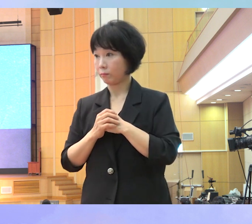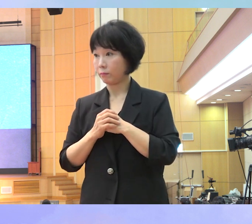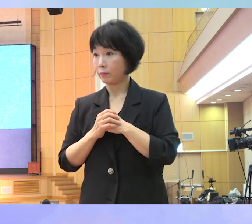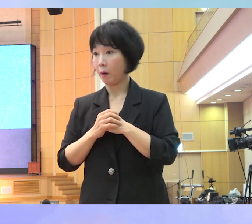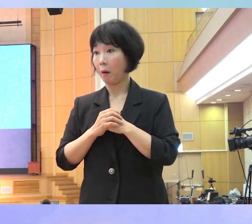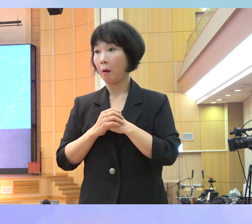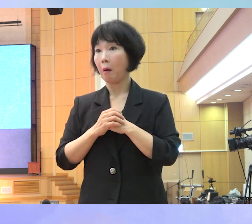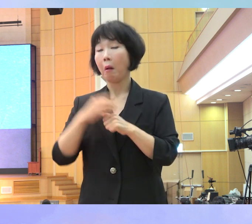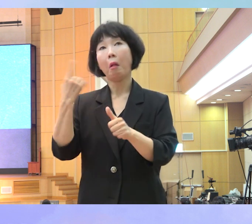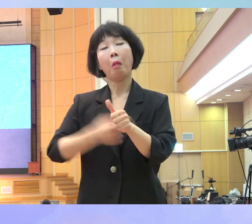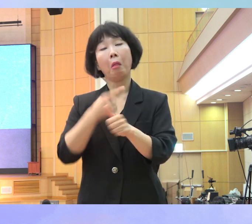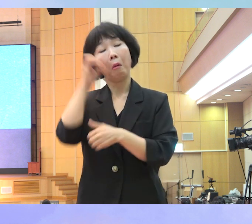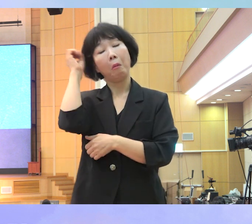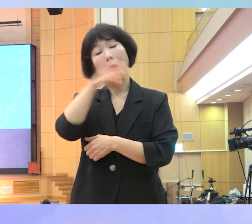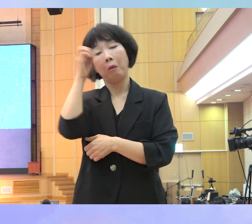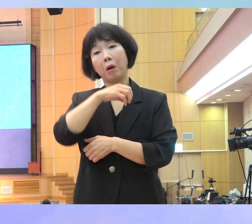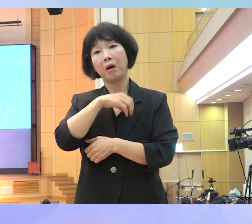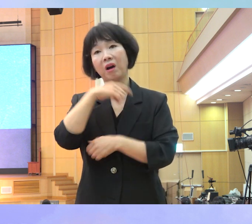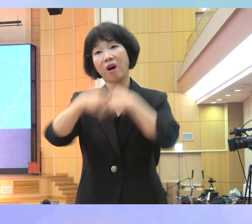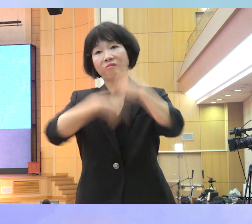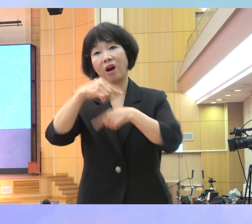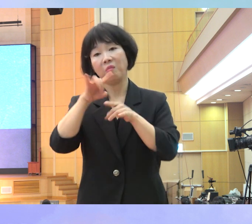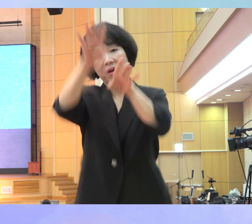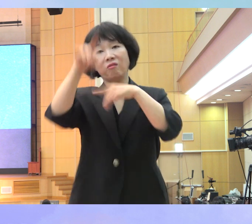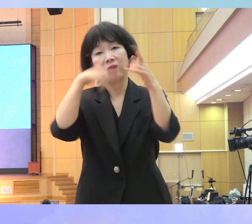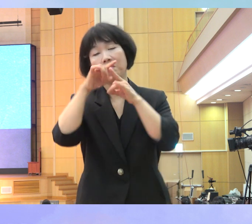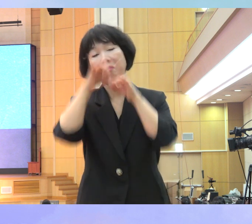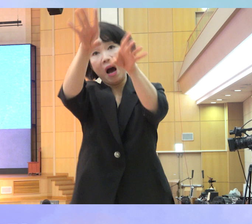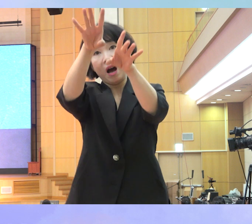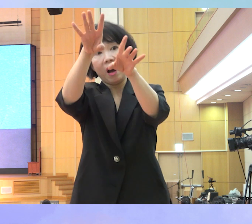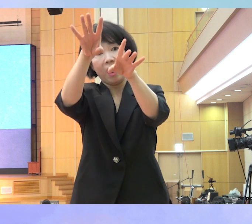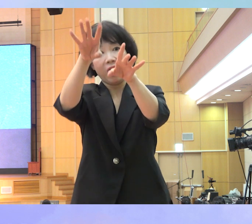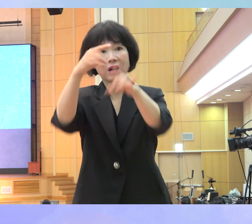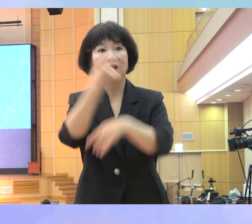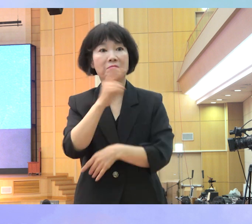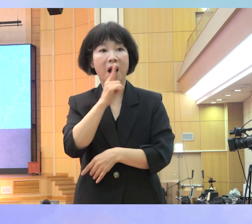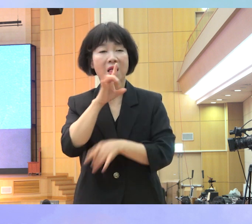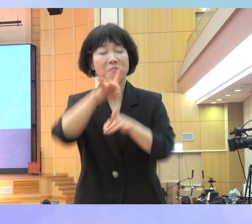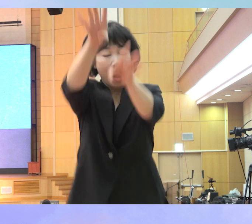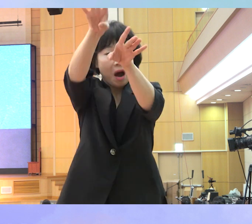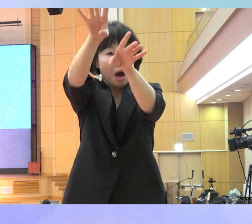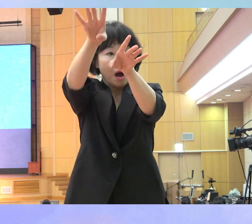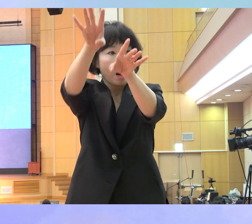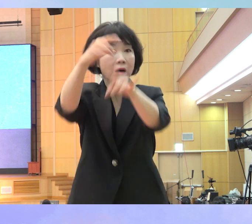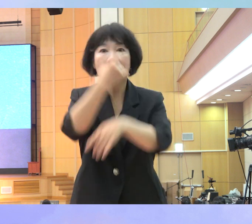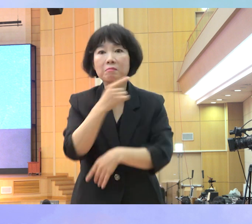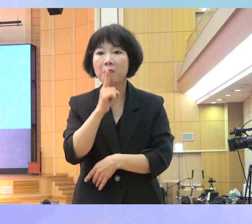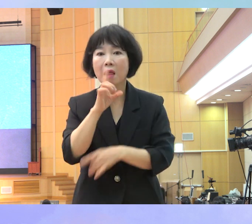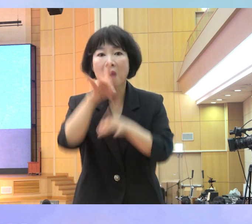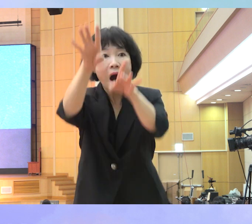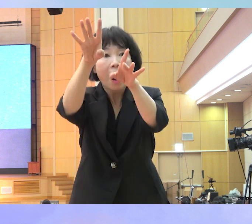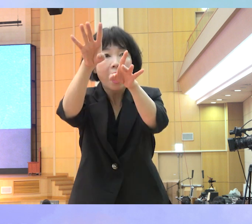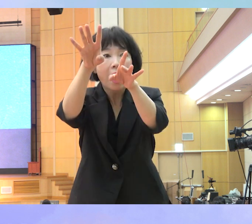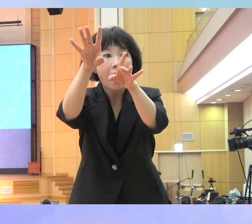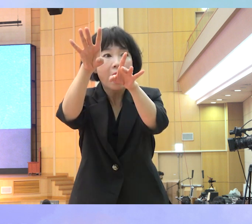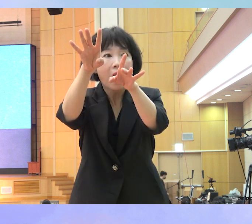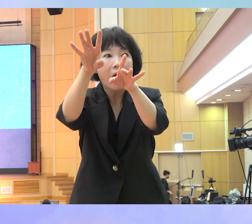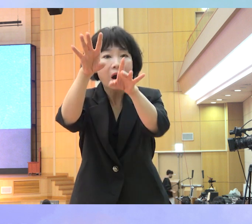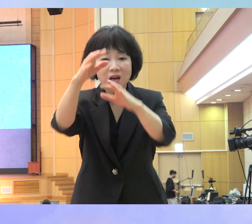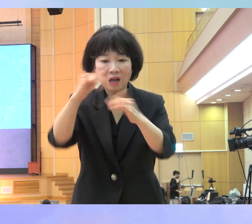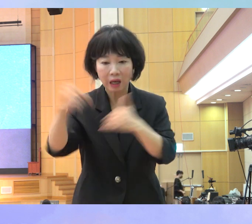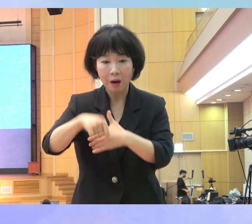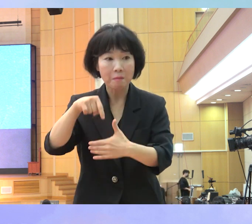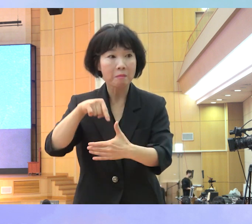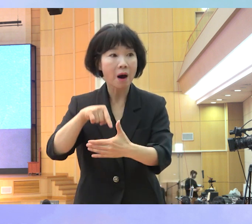무심코 던진 말이라도 일단 입 밖으로 나온 말은 사람의